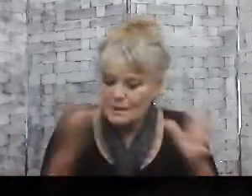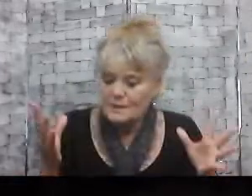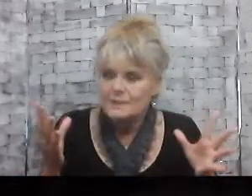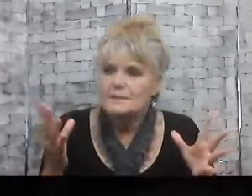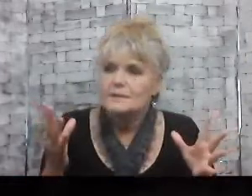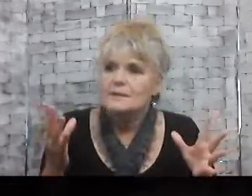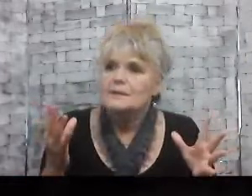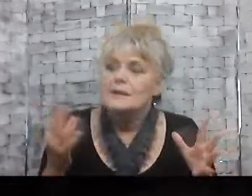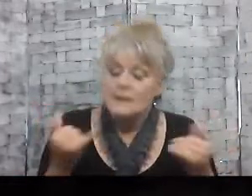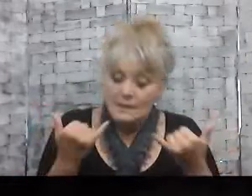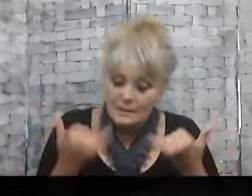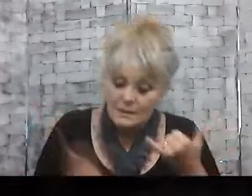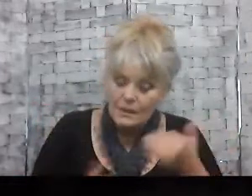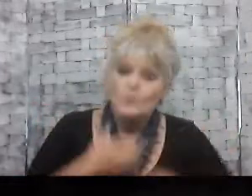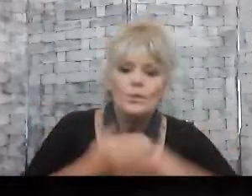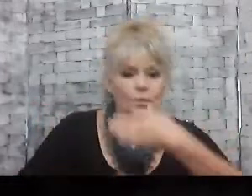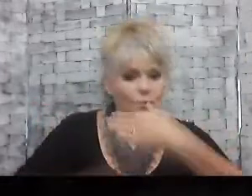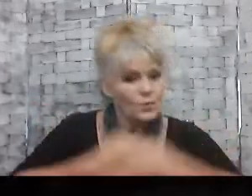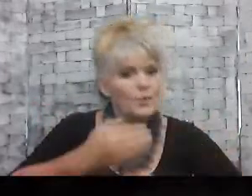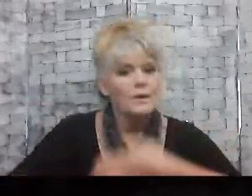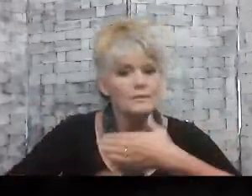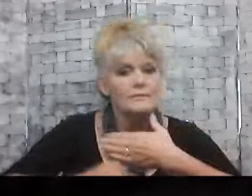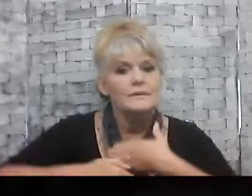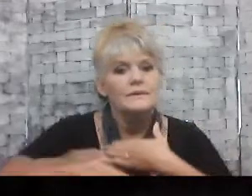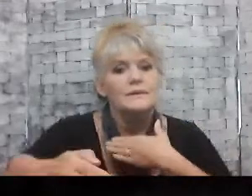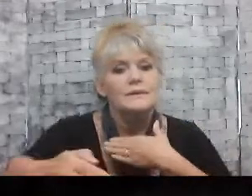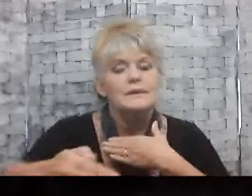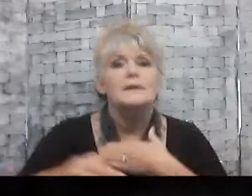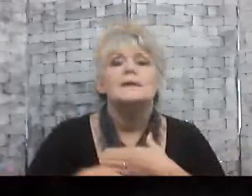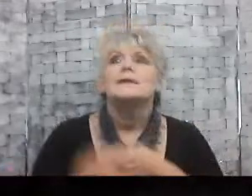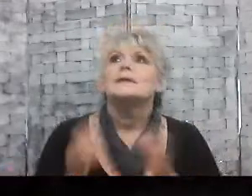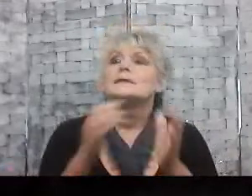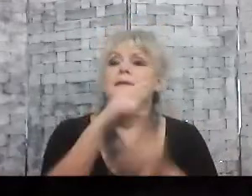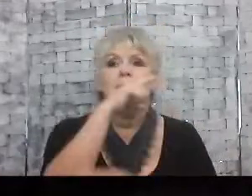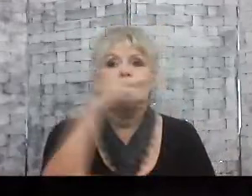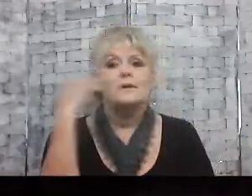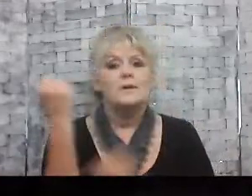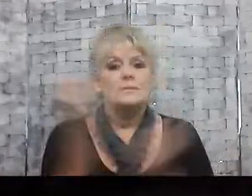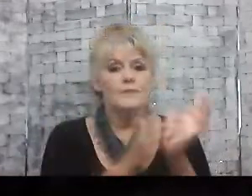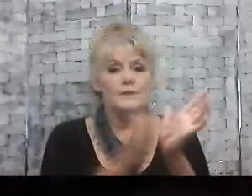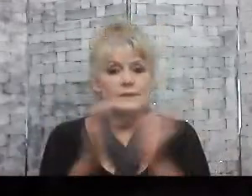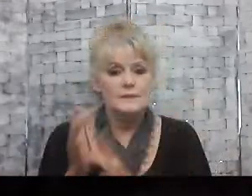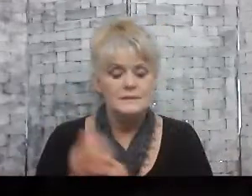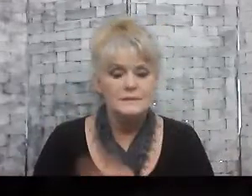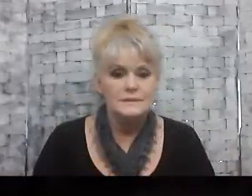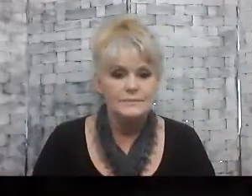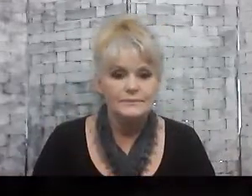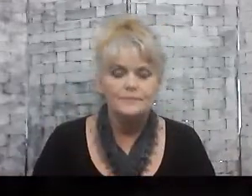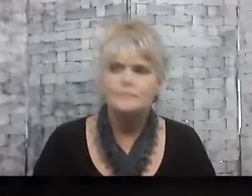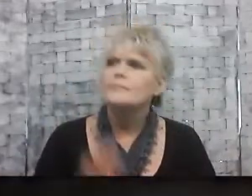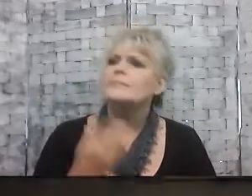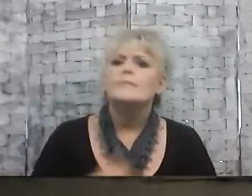het en wat u nog steeds aan die doen is. In die naam van Jesus.